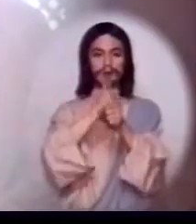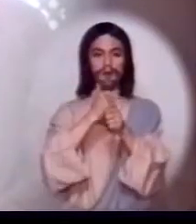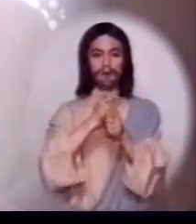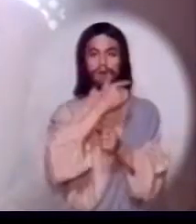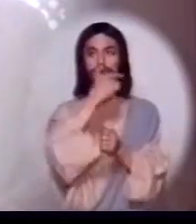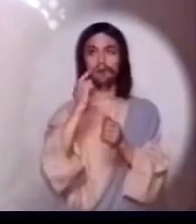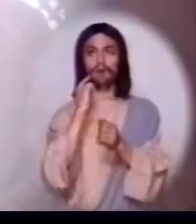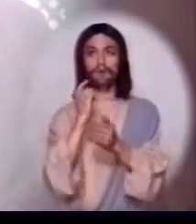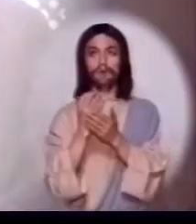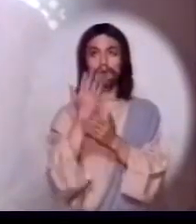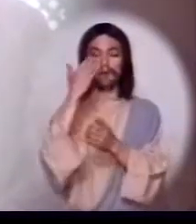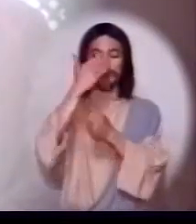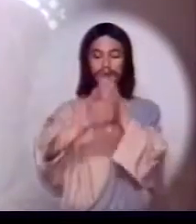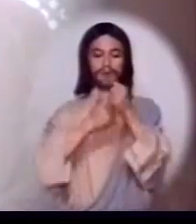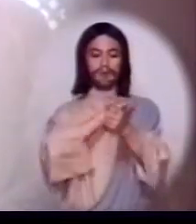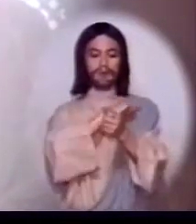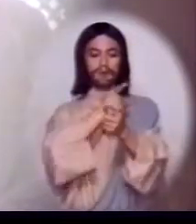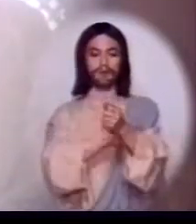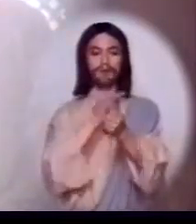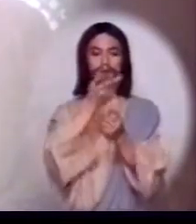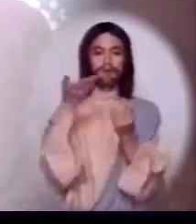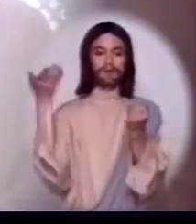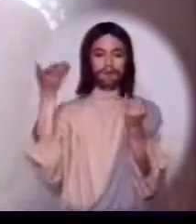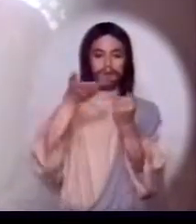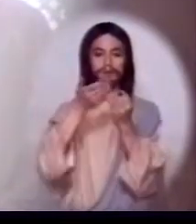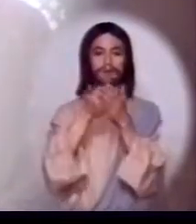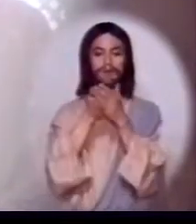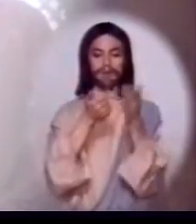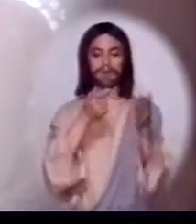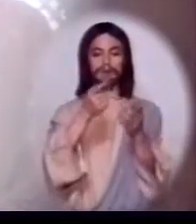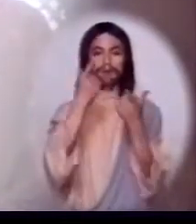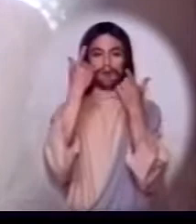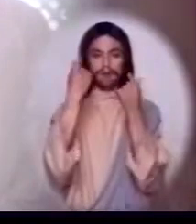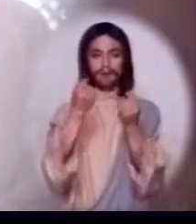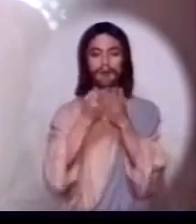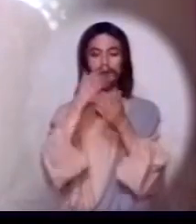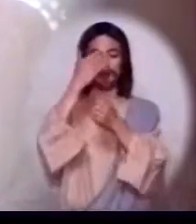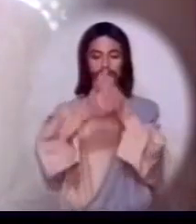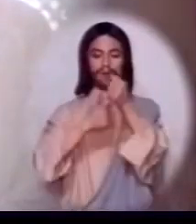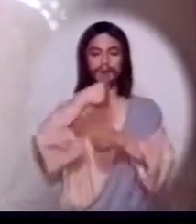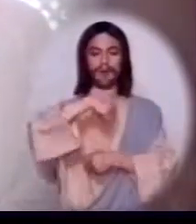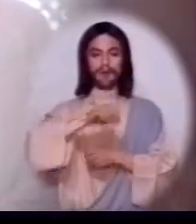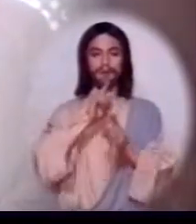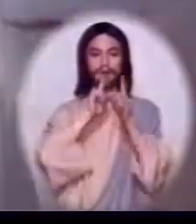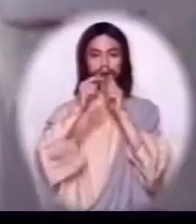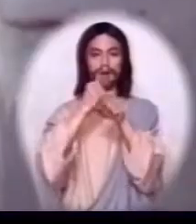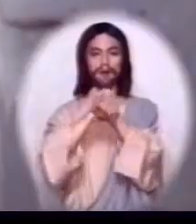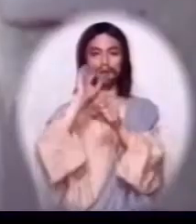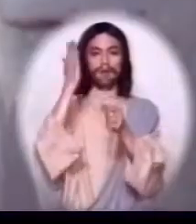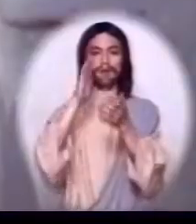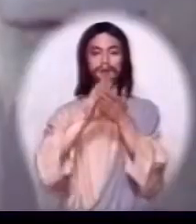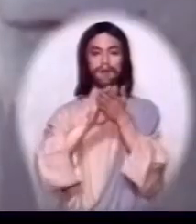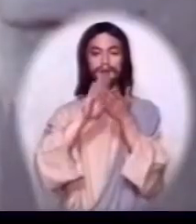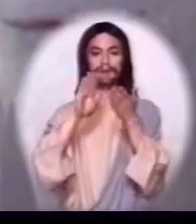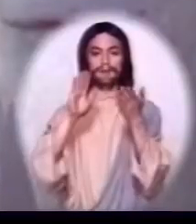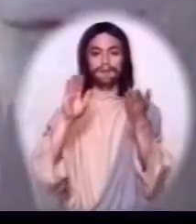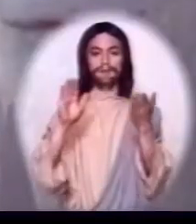임하시고 지극히 높으신 이의 능력이 너를 덮으시리니 이러므로 하나님의 아들이라